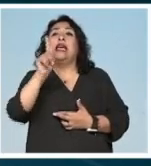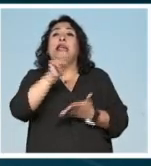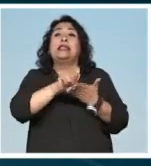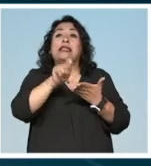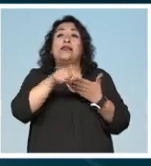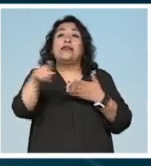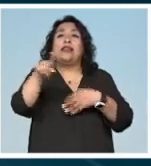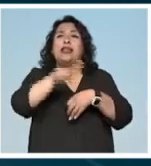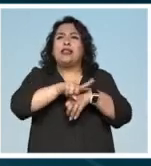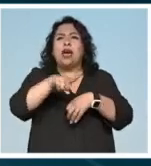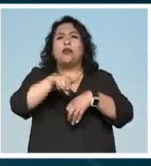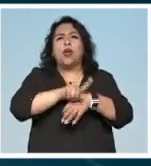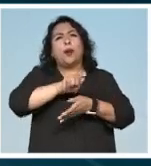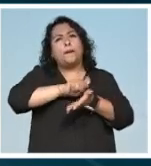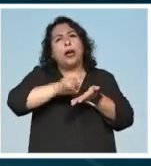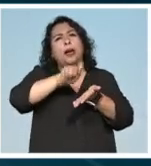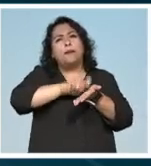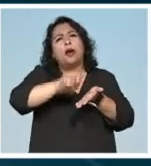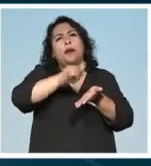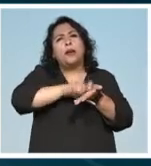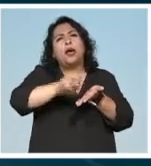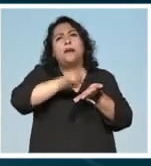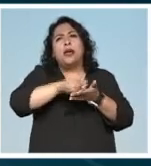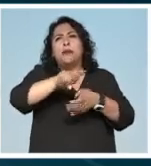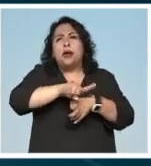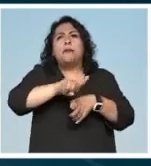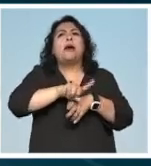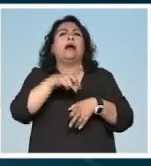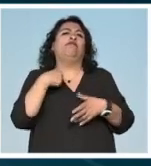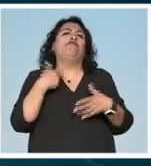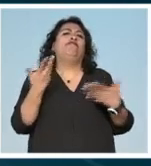scriveva nel diario le giornate. E quindi io prendo il